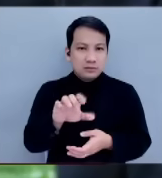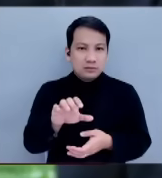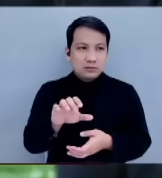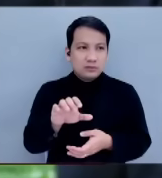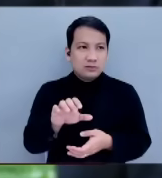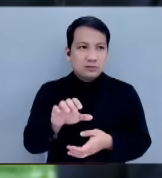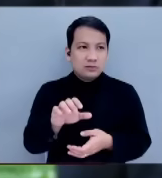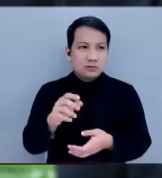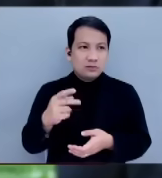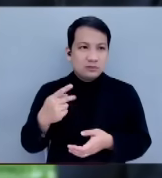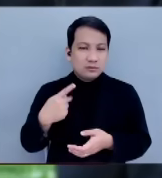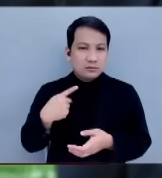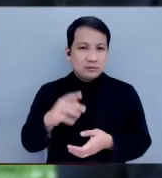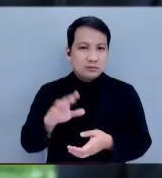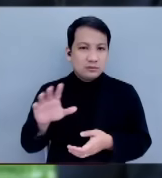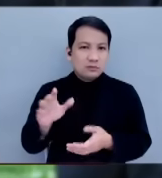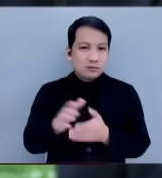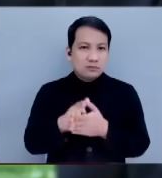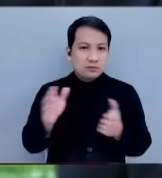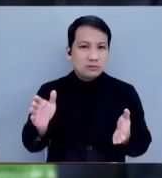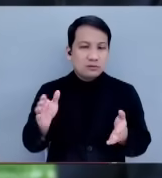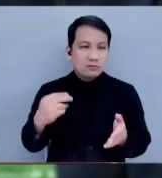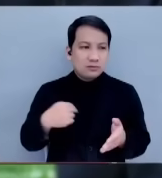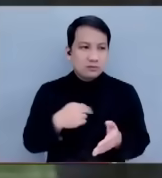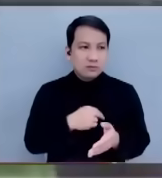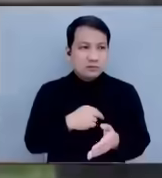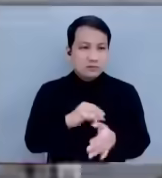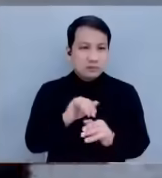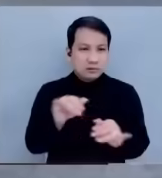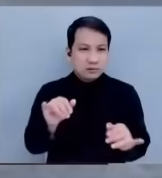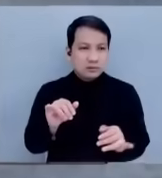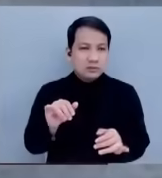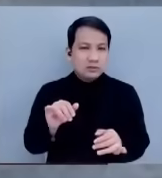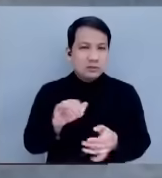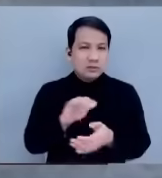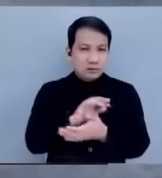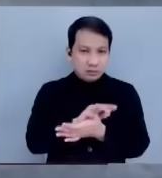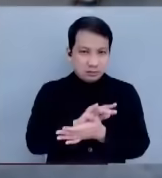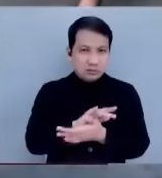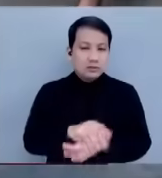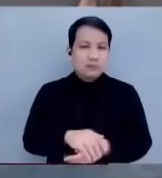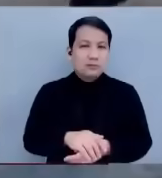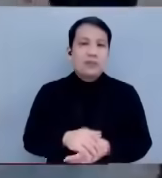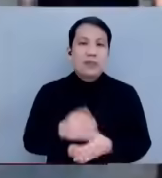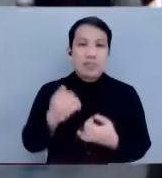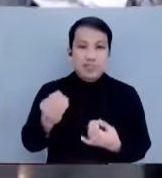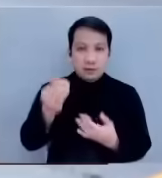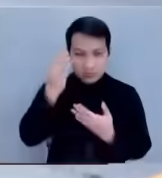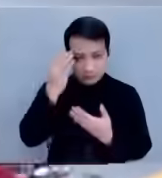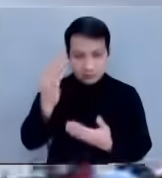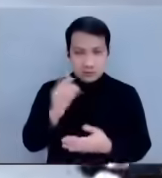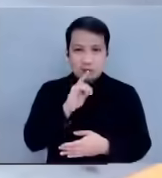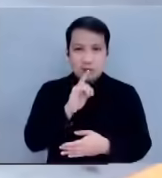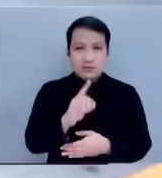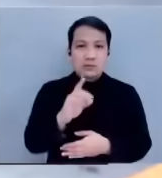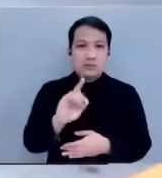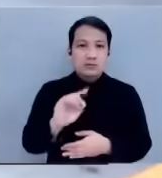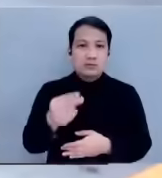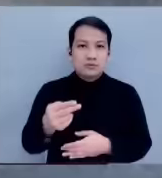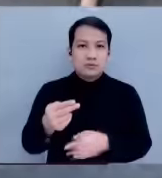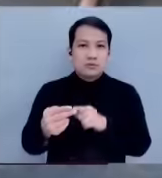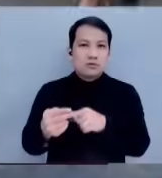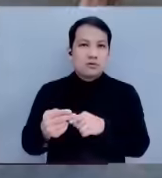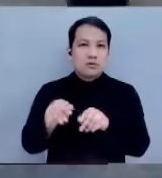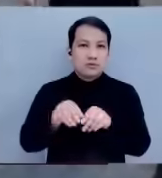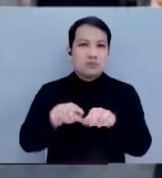doesn't kill as much as other pneumonias like COVID. Sa ngayon, tiniyak ng DOH na walang outbreak ng